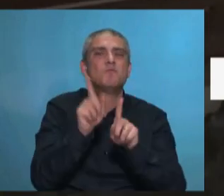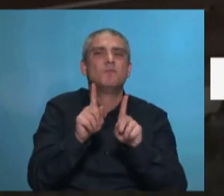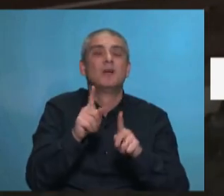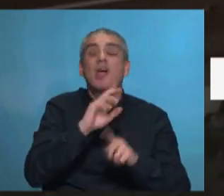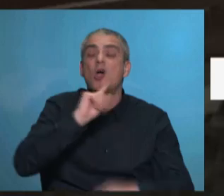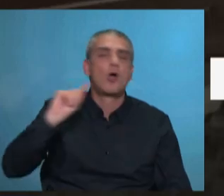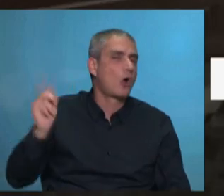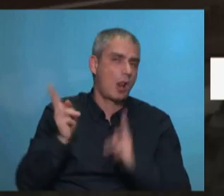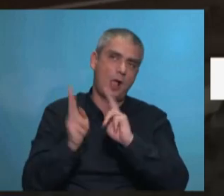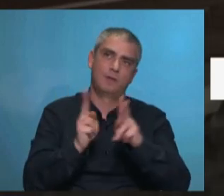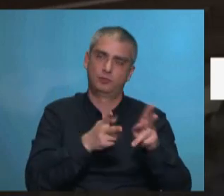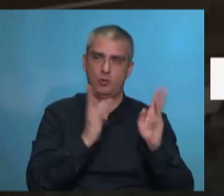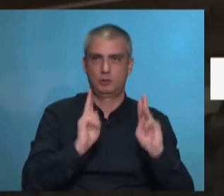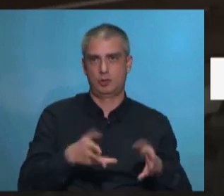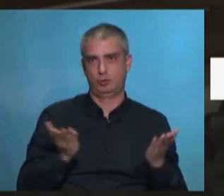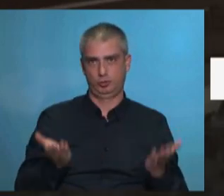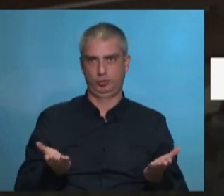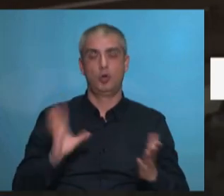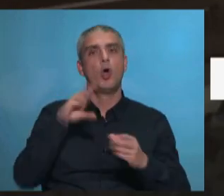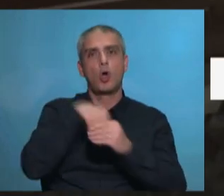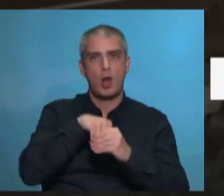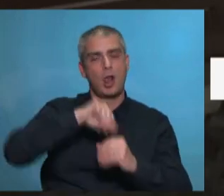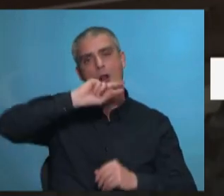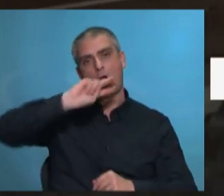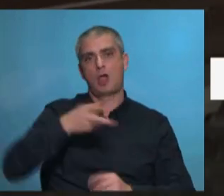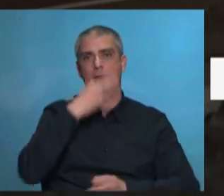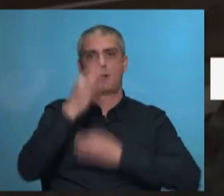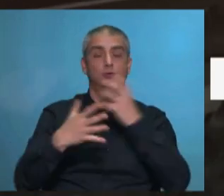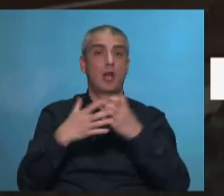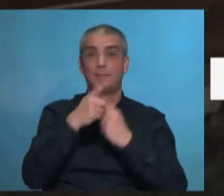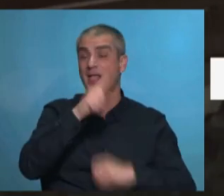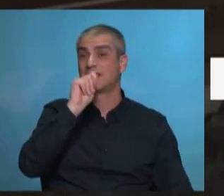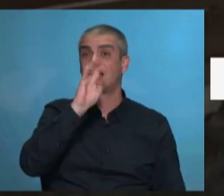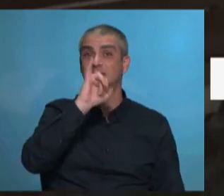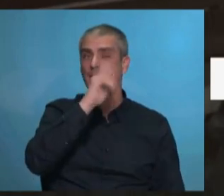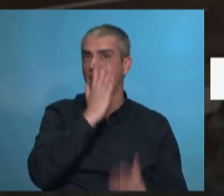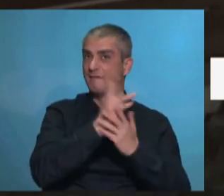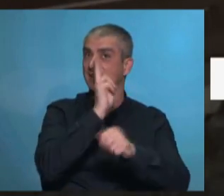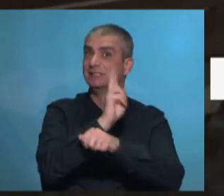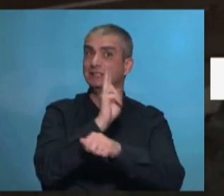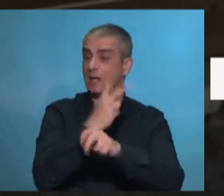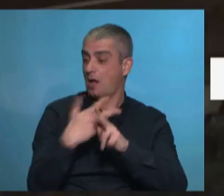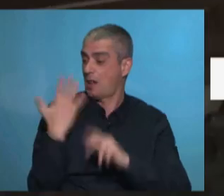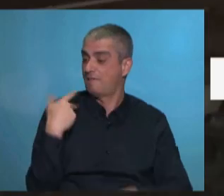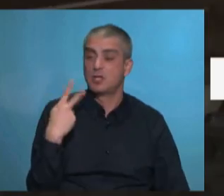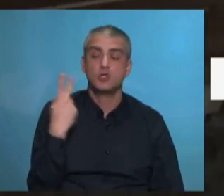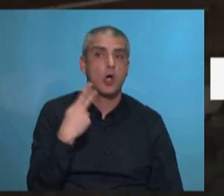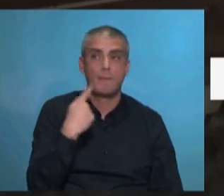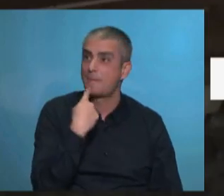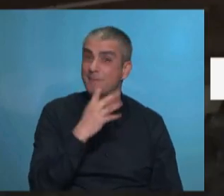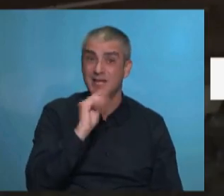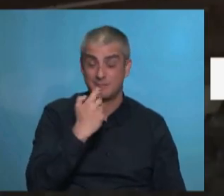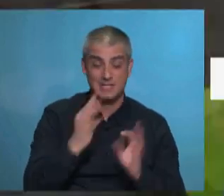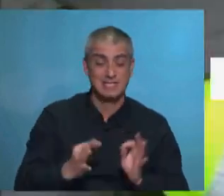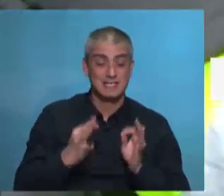כל האופציות על השולחן, כולל משאל עם נוסף, תרזה מיי הזהירה מפניו רק לפני יומיים, טענה שאם ידחו את